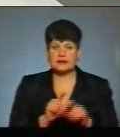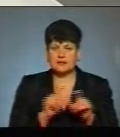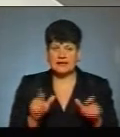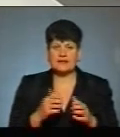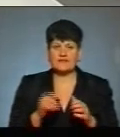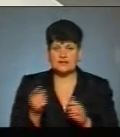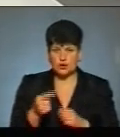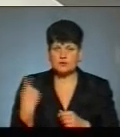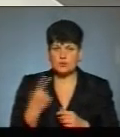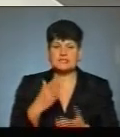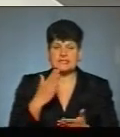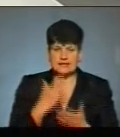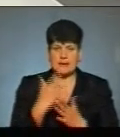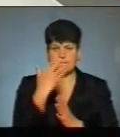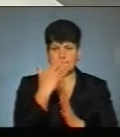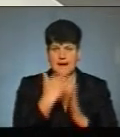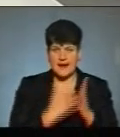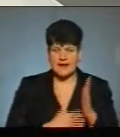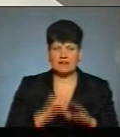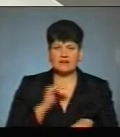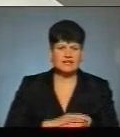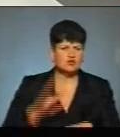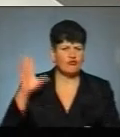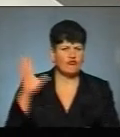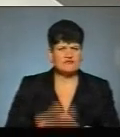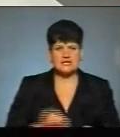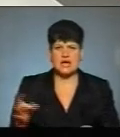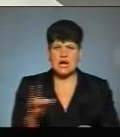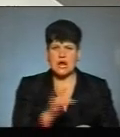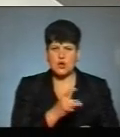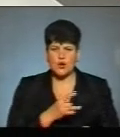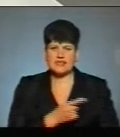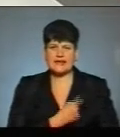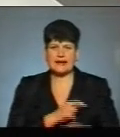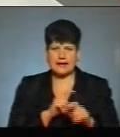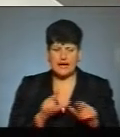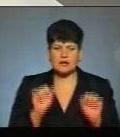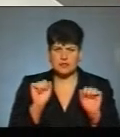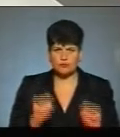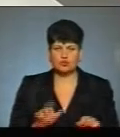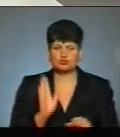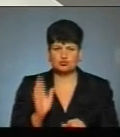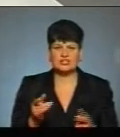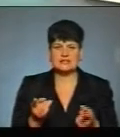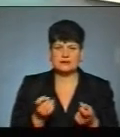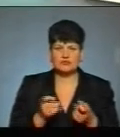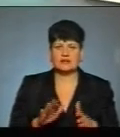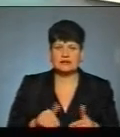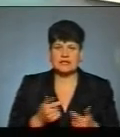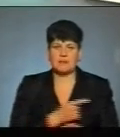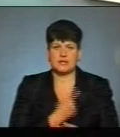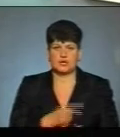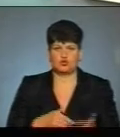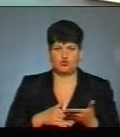є перелік, фактично всі районні лікарні можуть тепер бути задіяні і залучені в процесі надання медичної допомоги